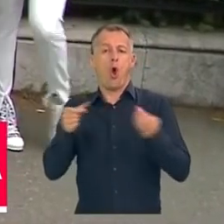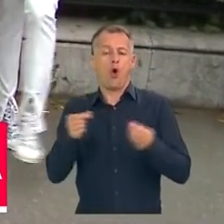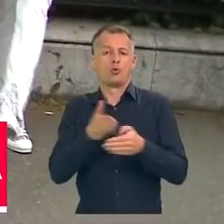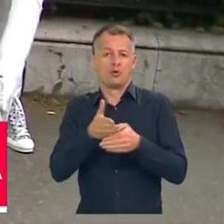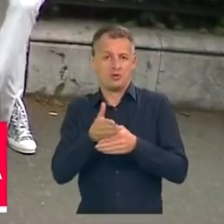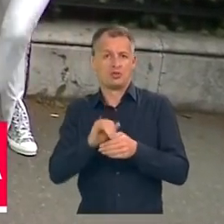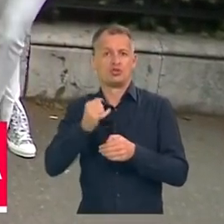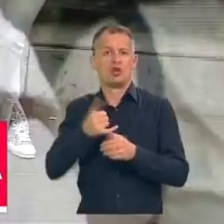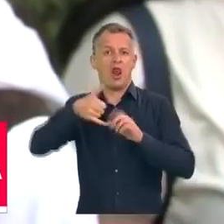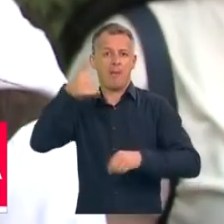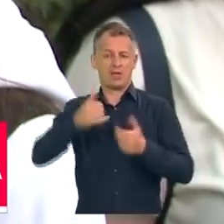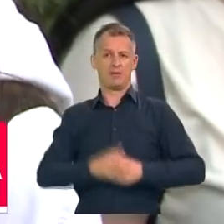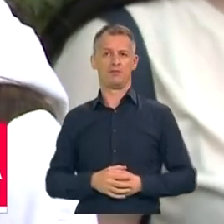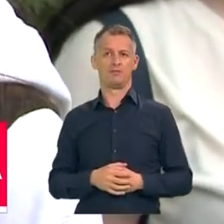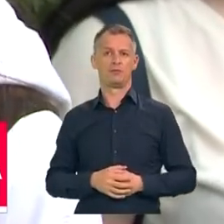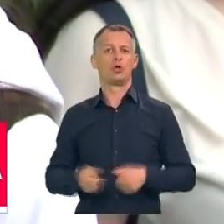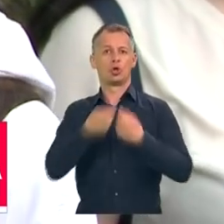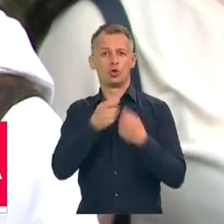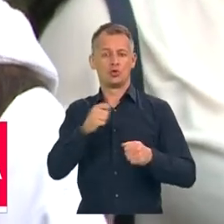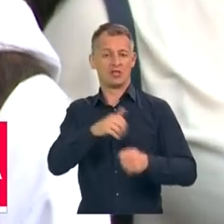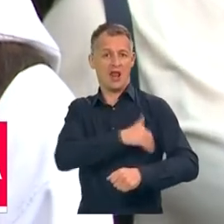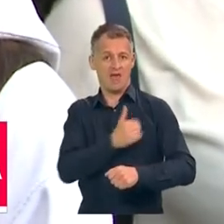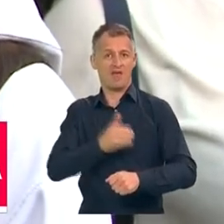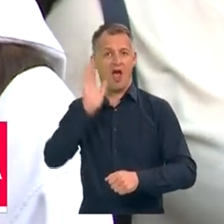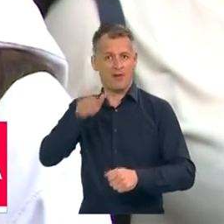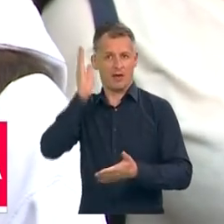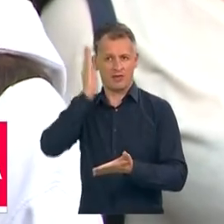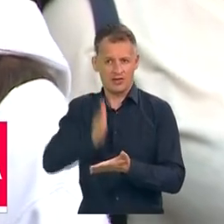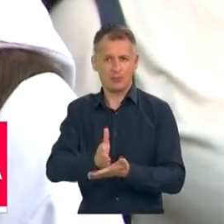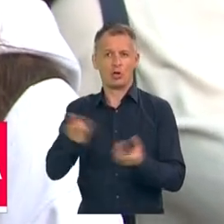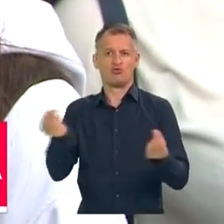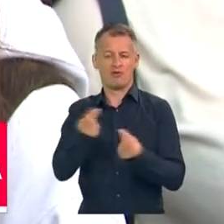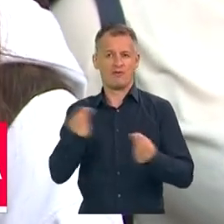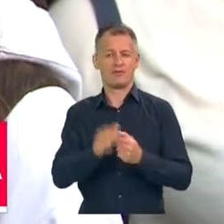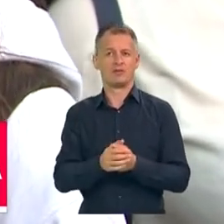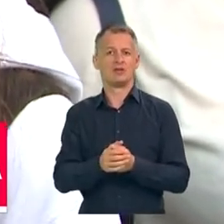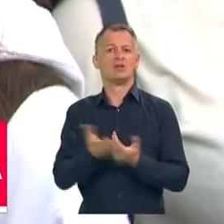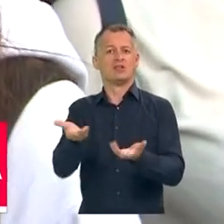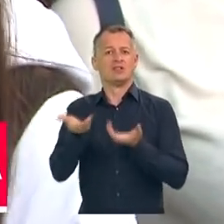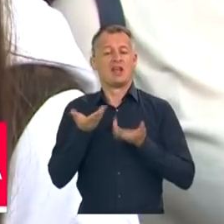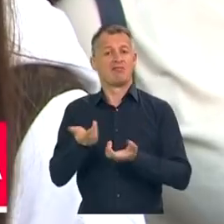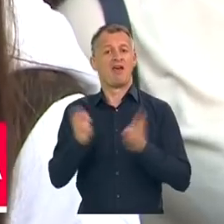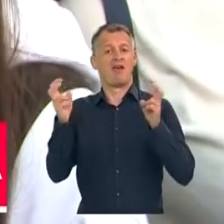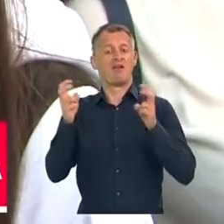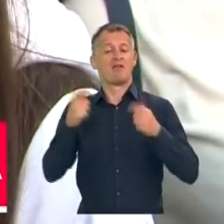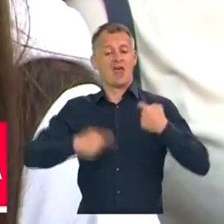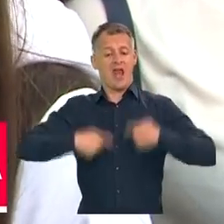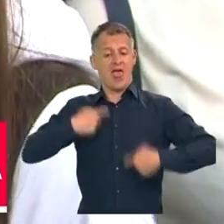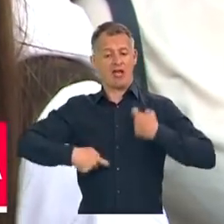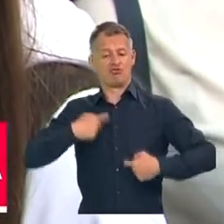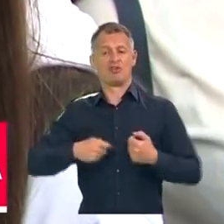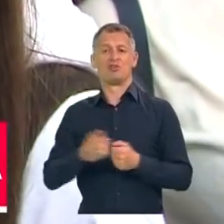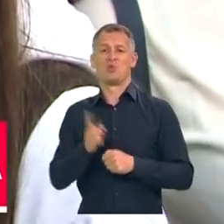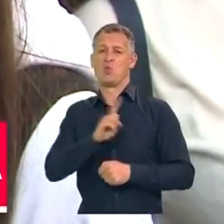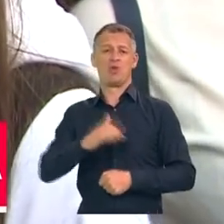nimic. Toți elevii avem dreptul la ceva, să zic așa, gustos, care să ne dea energie. Un sandwich nu ne este